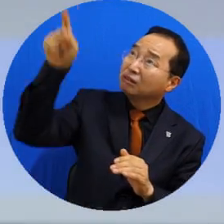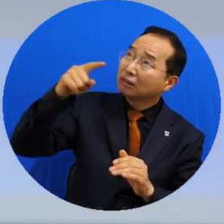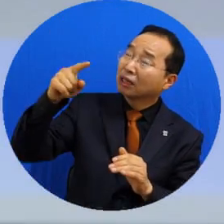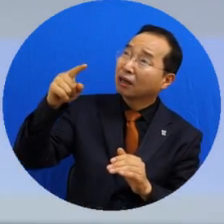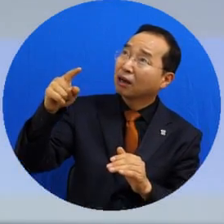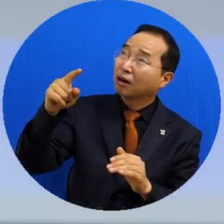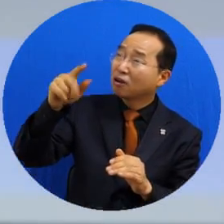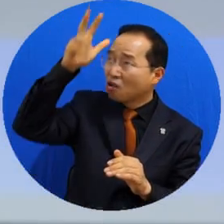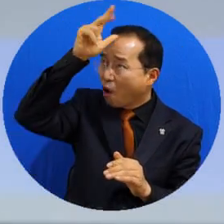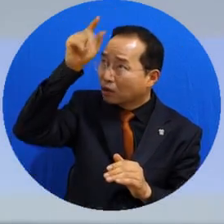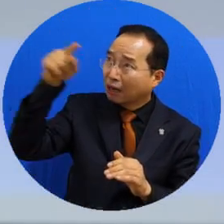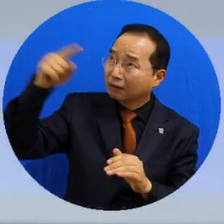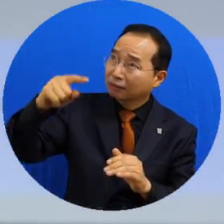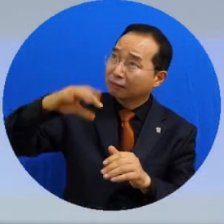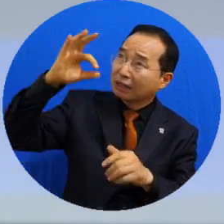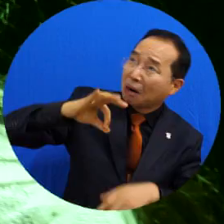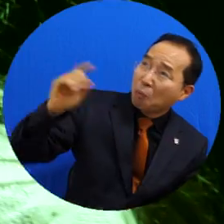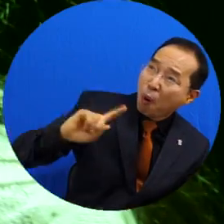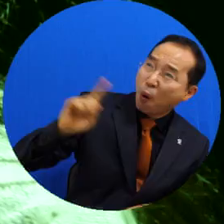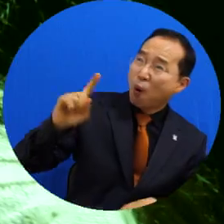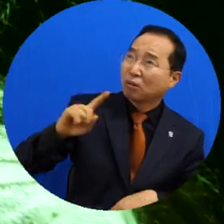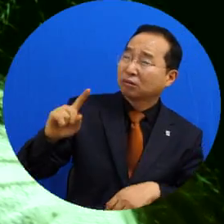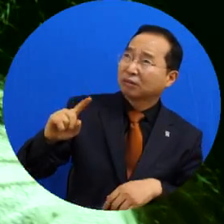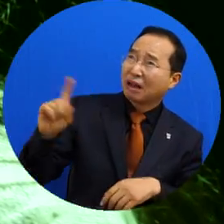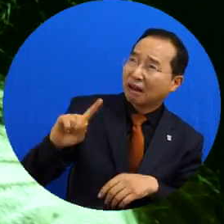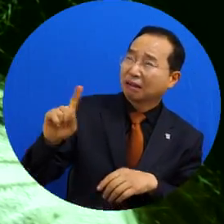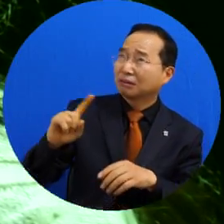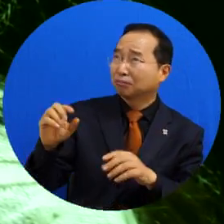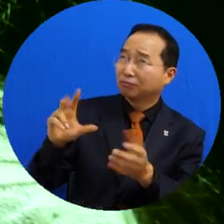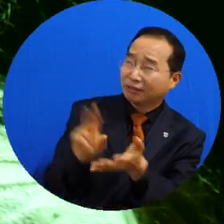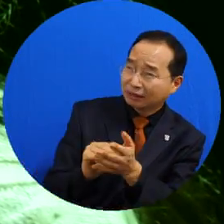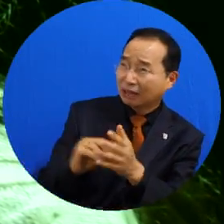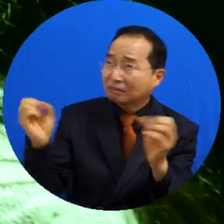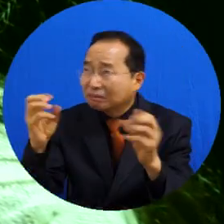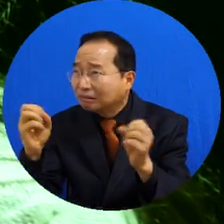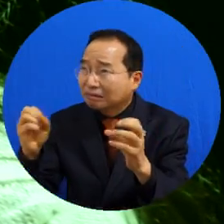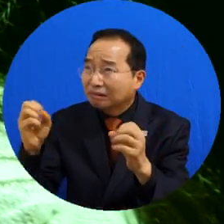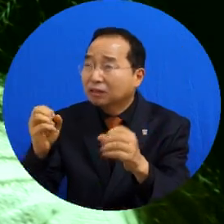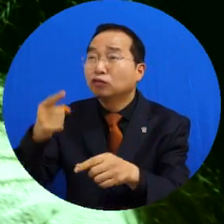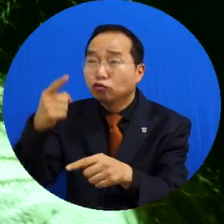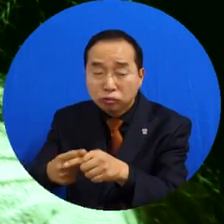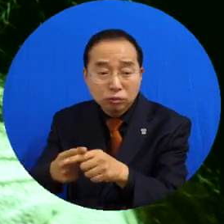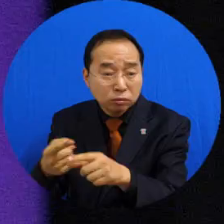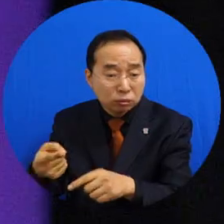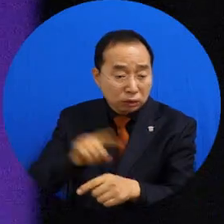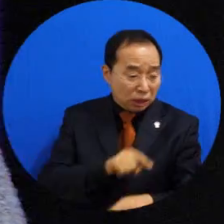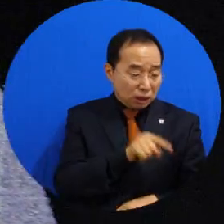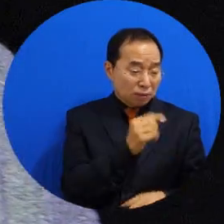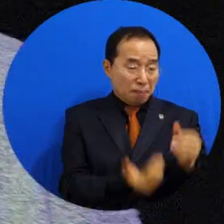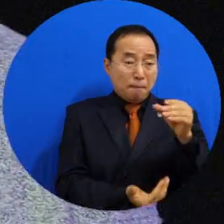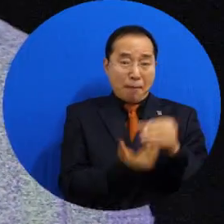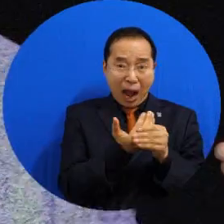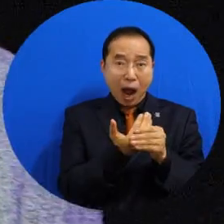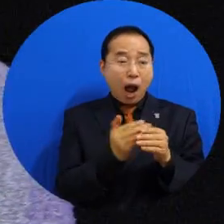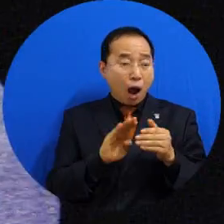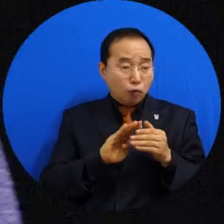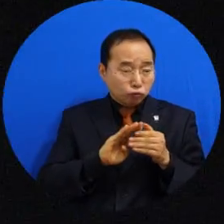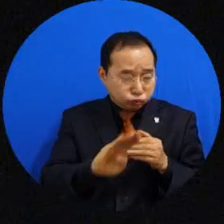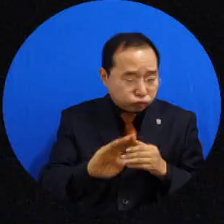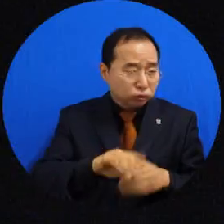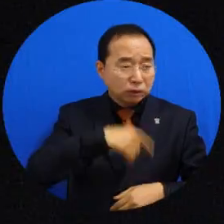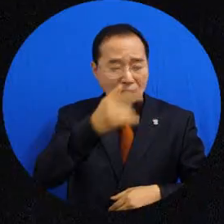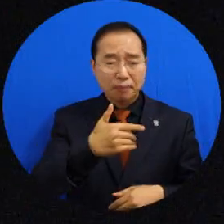건강하게 공론화되던 상황에서 이 사건이 터지고 나서 미국 언론에서 이 비디오를 몇